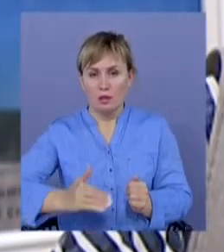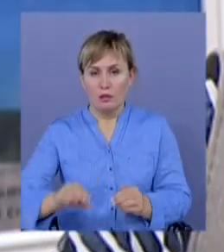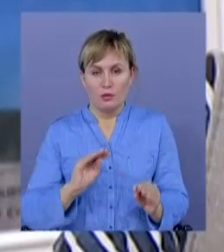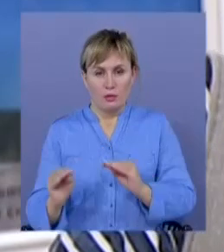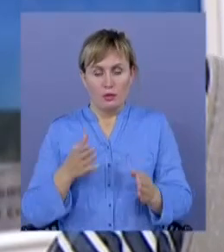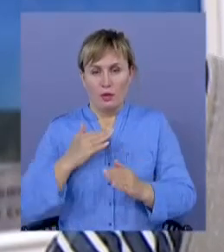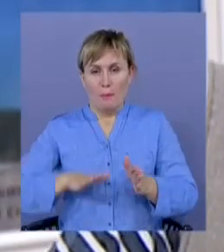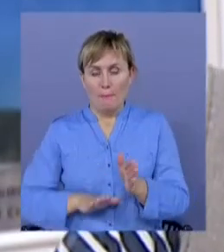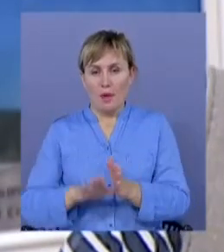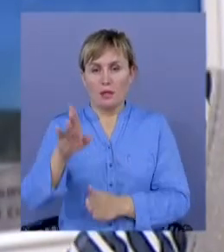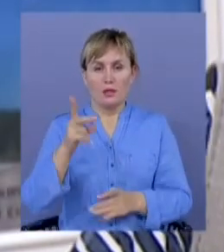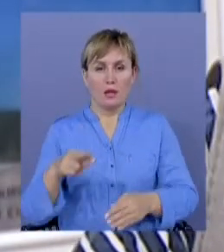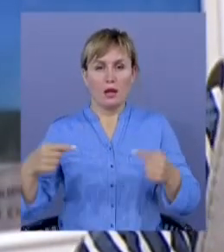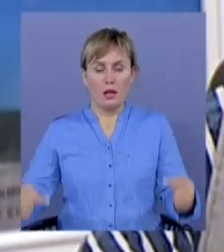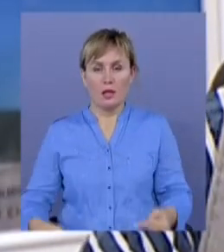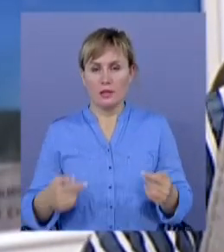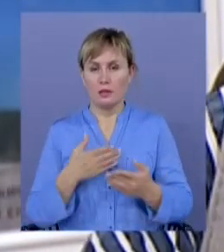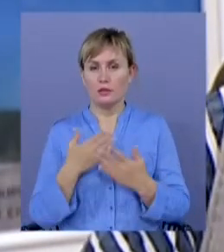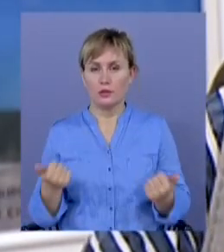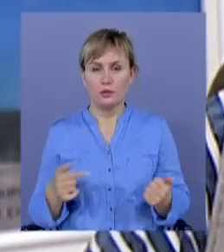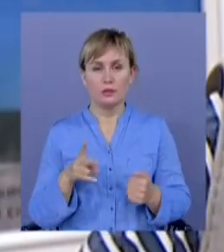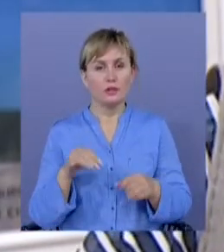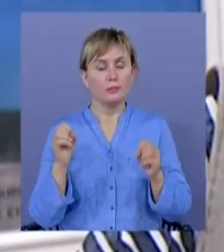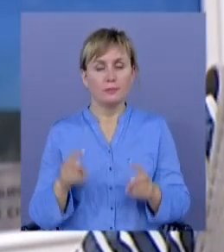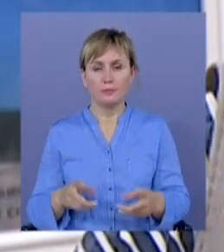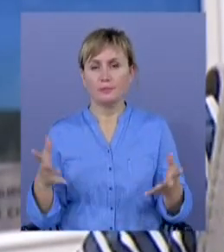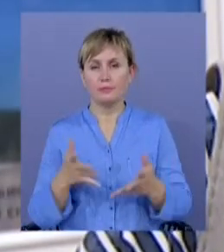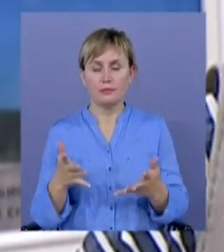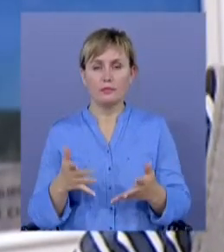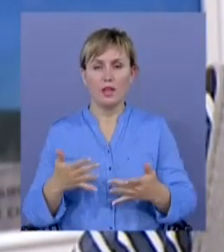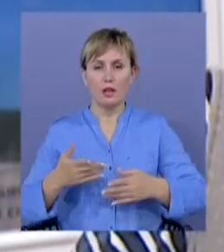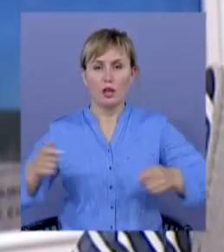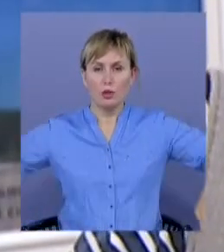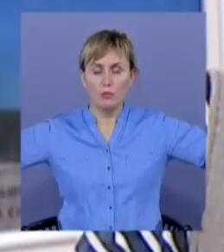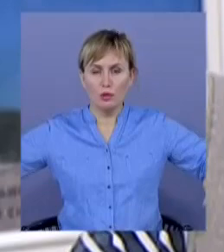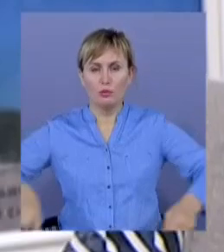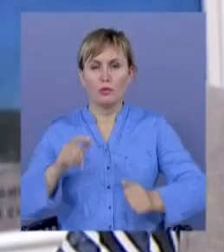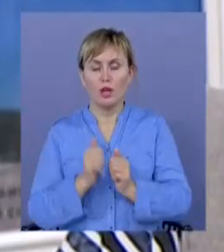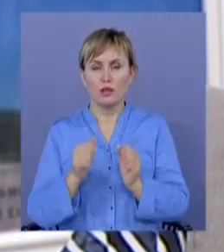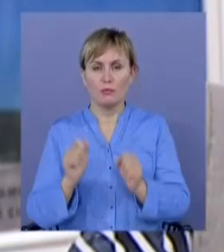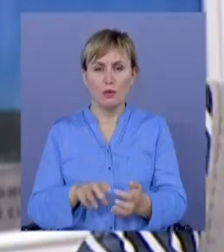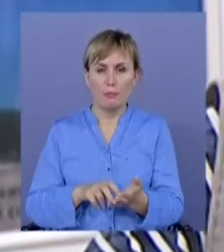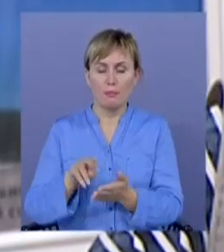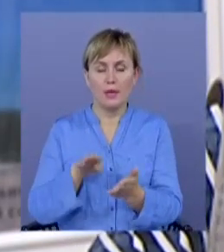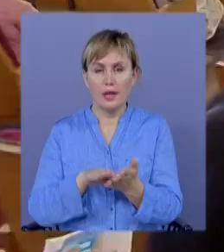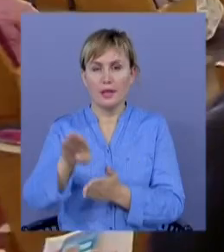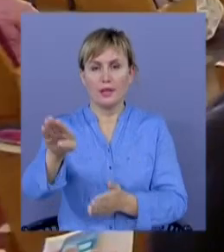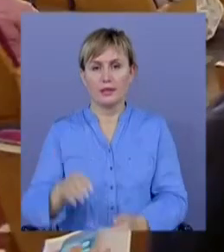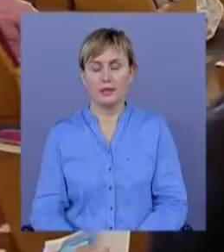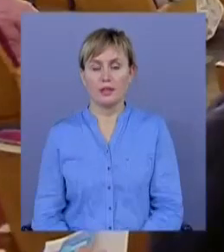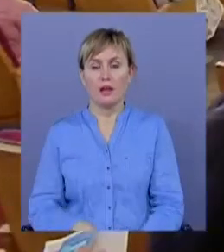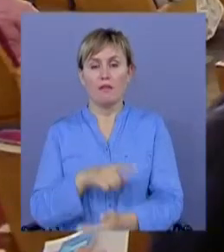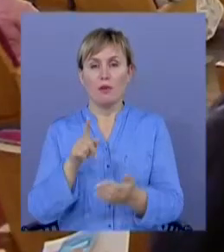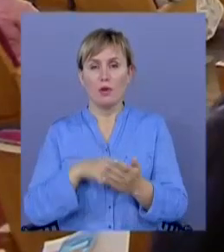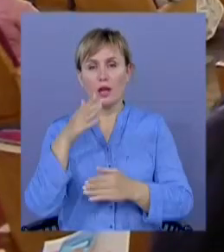ни пандусами для колясочников, ни специальными какими-то поручнями, чтобы каждый мог сам подняться, проехать и так далее.